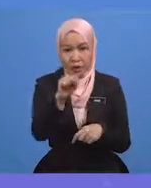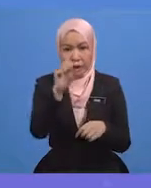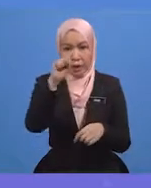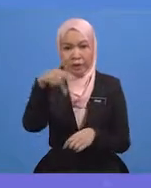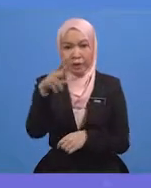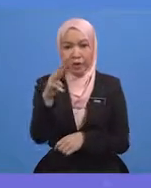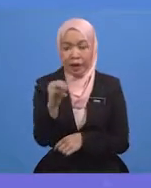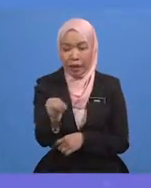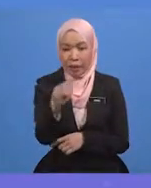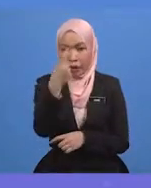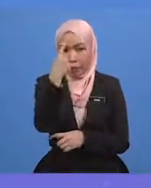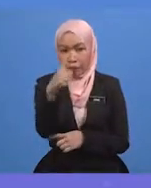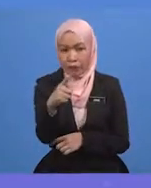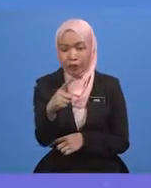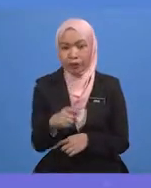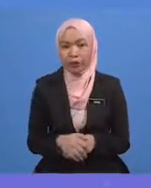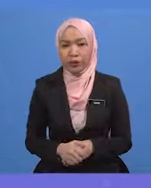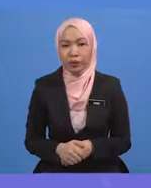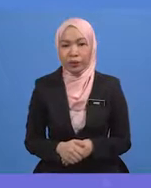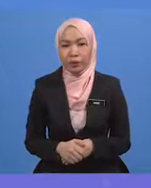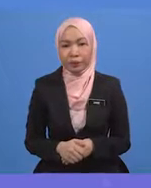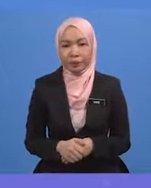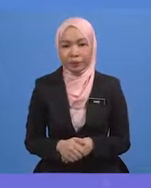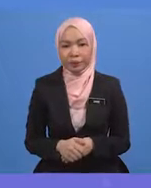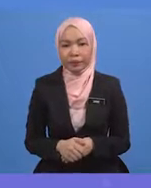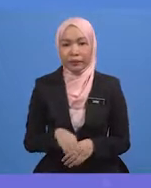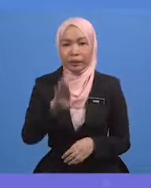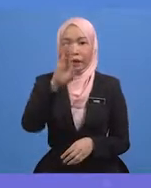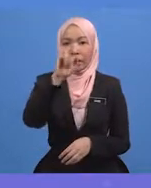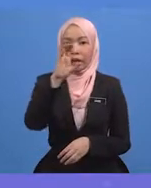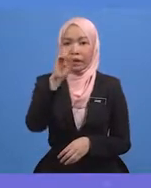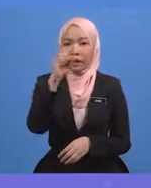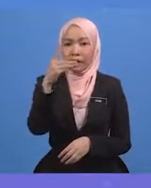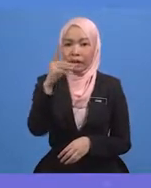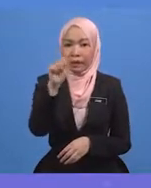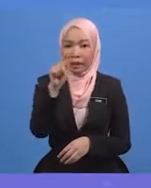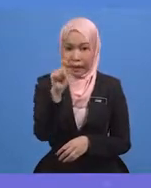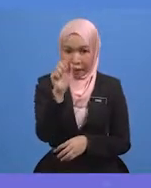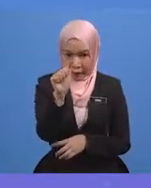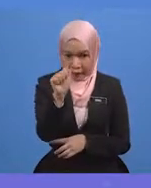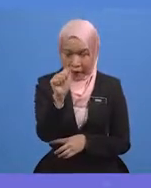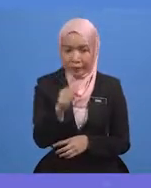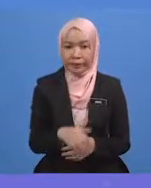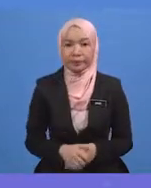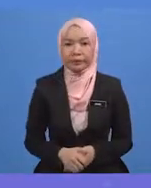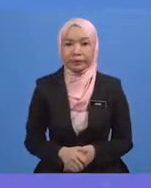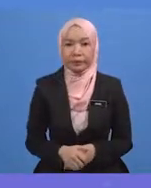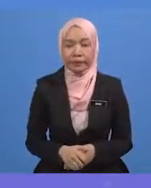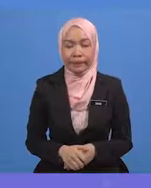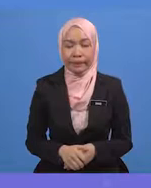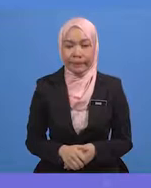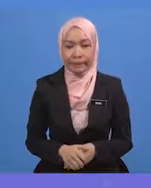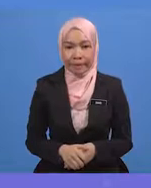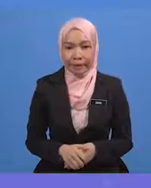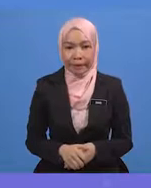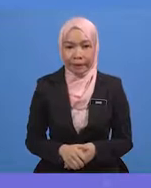hidup. Kebiasaannya, soalan riwayat hidup atau seertinya latar belakang atau biodata